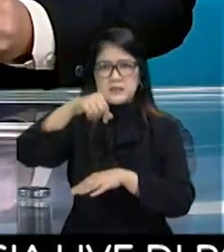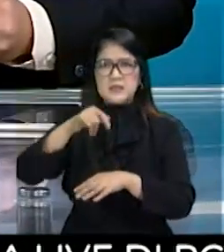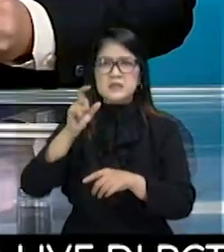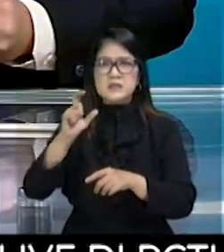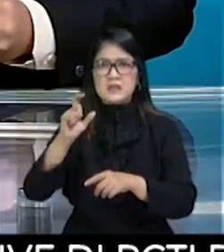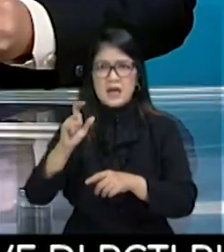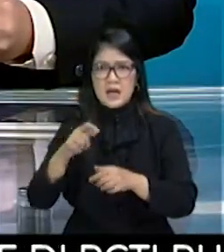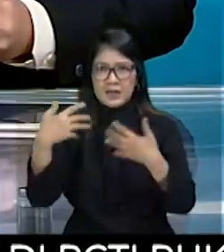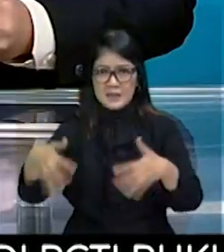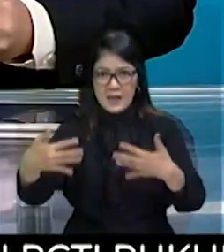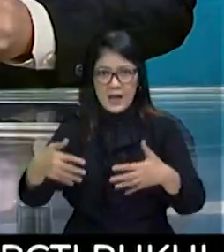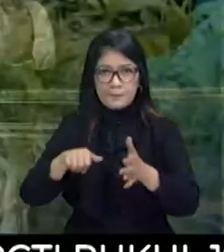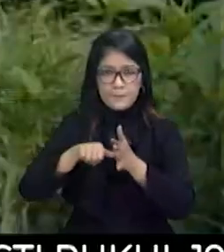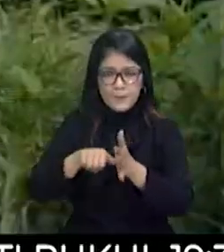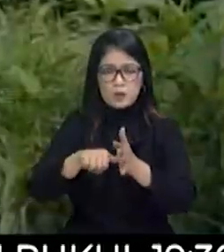keluarga.